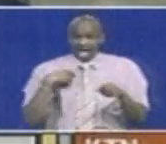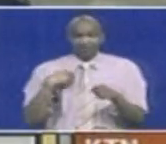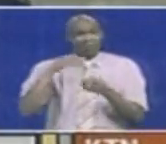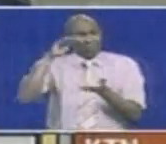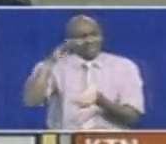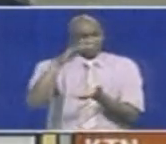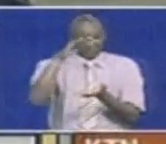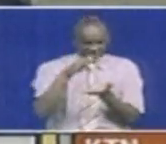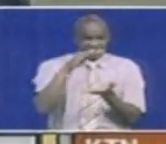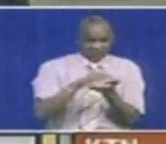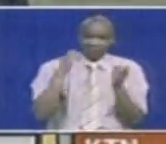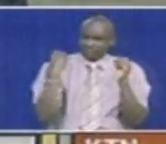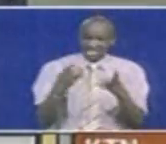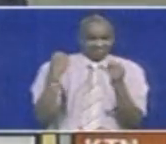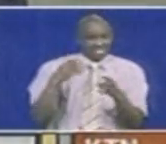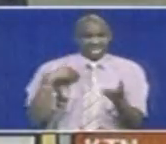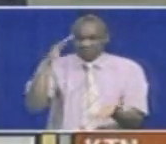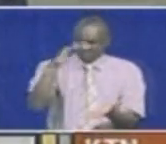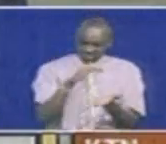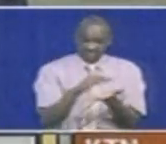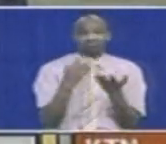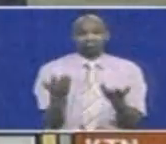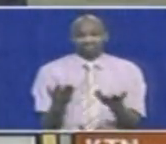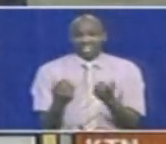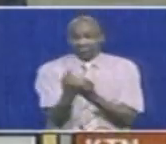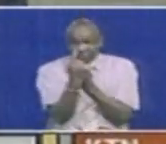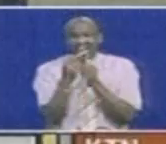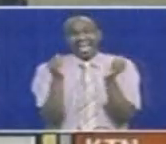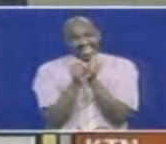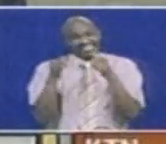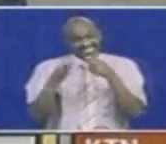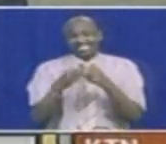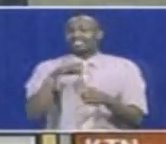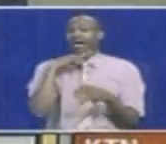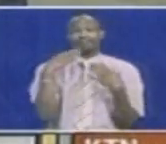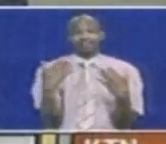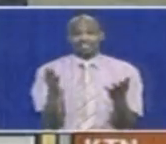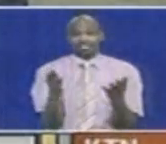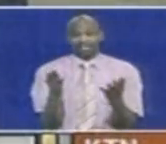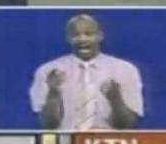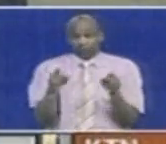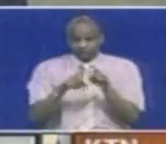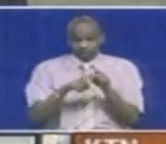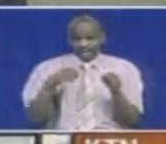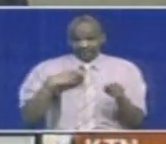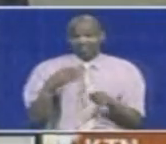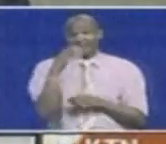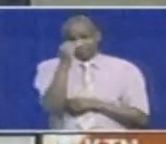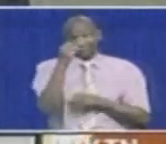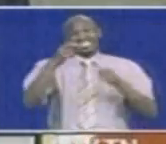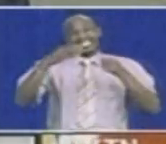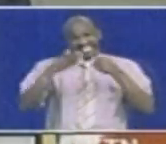ikififia sana katika miaka ya hivi karibuni, yani vifaru 18 wamefariki na vile vile ndovu